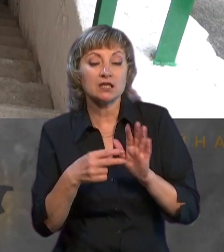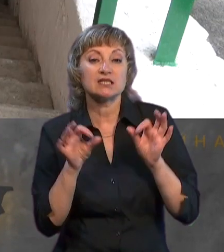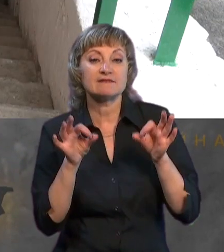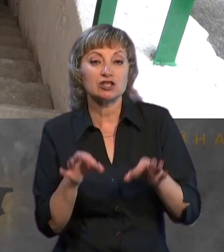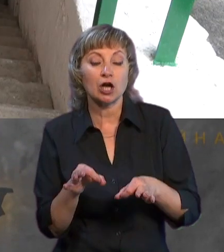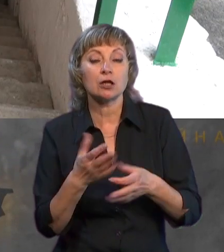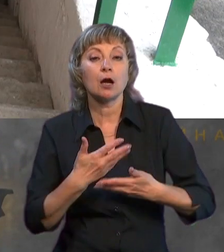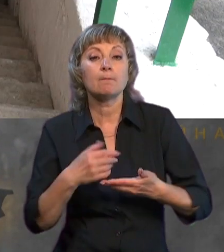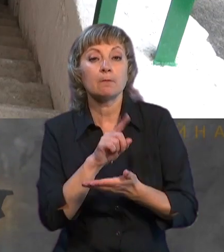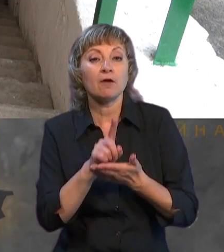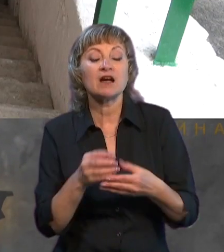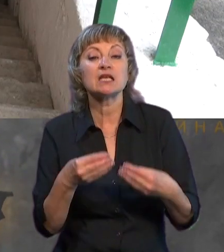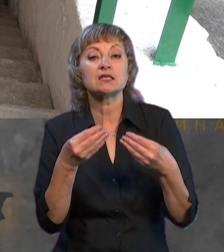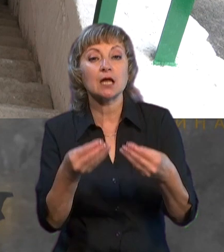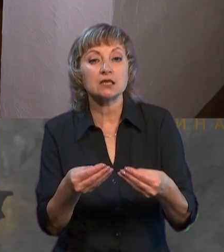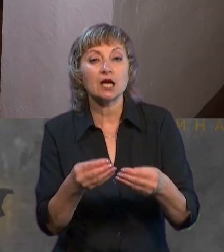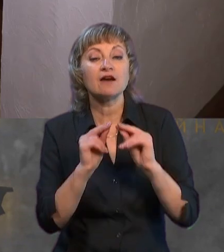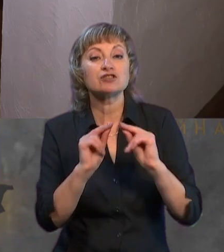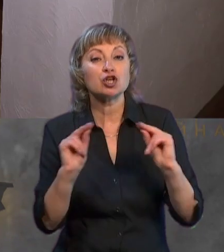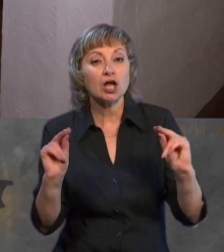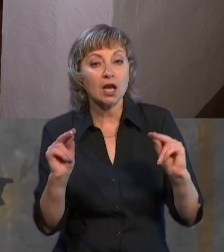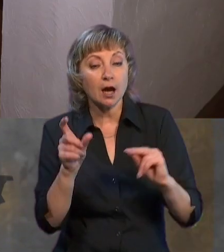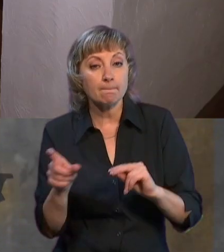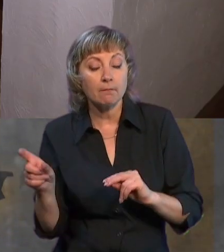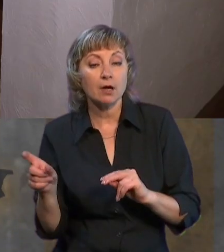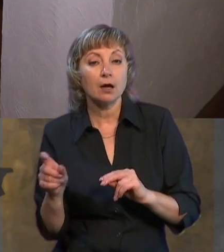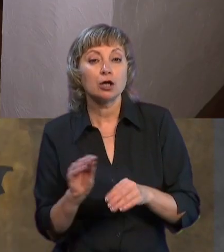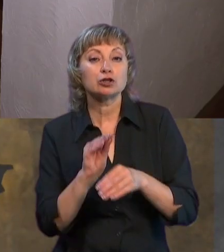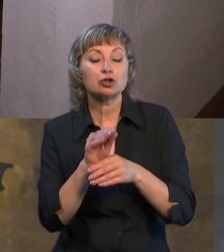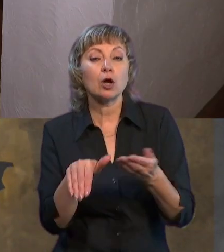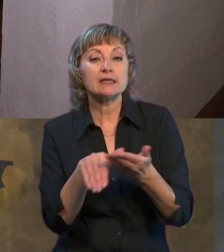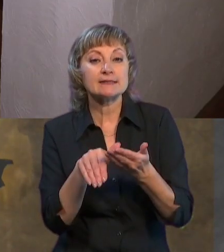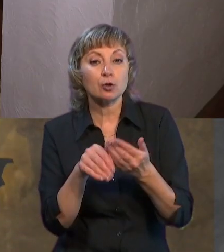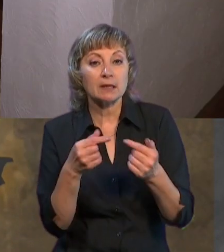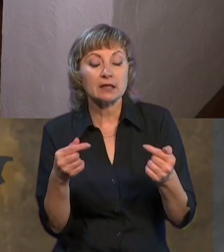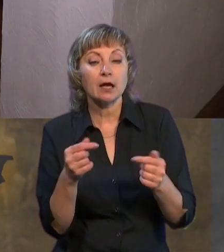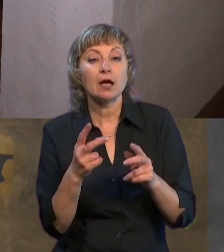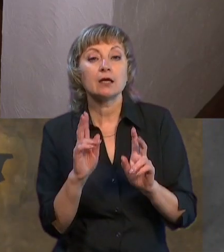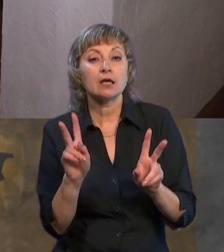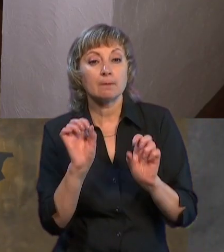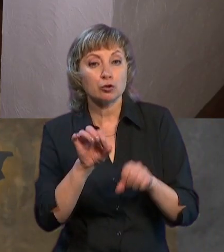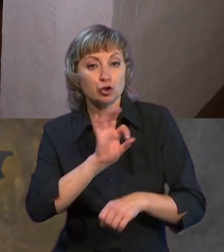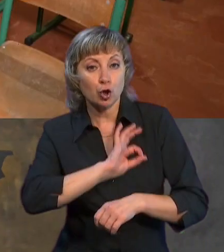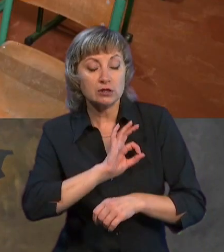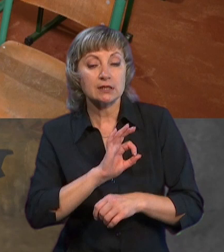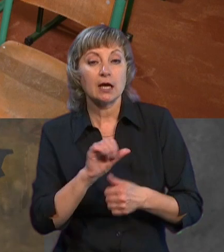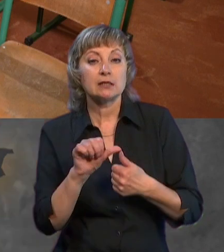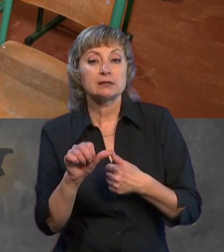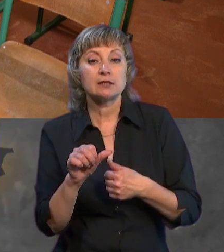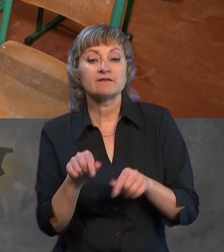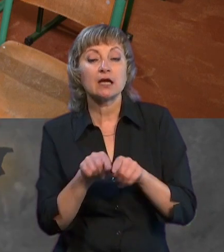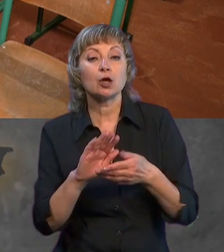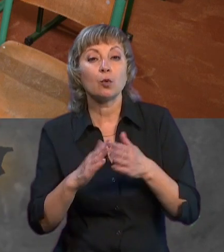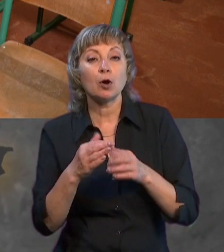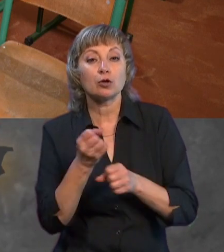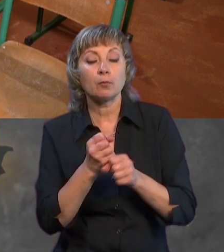що ми маємо дати вчителям додатковий інструментарій, яким вони зможуть користуватися саме в таких умовах роботи, в